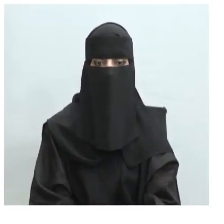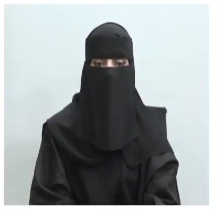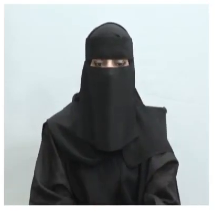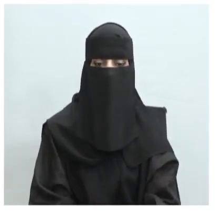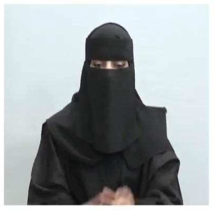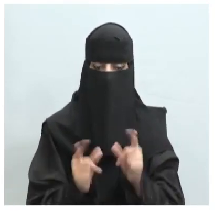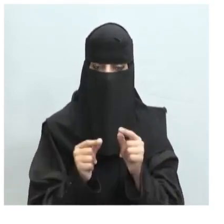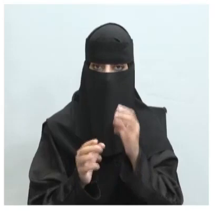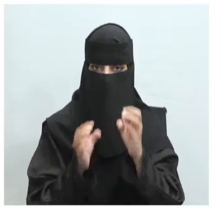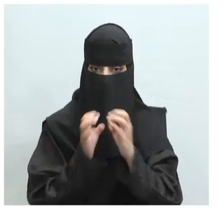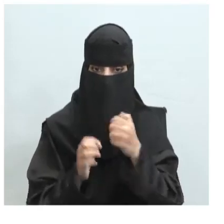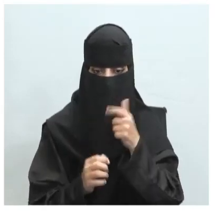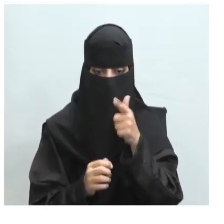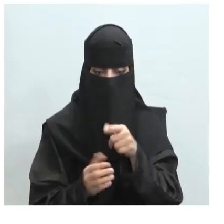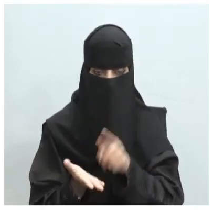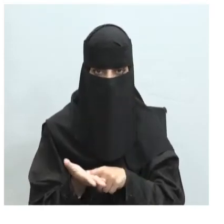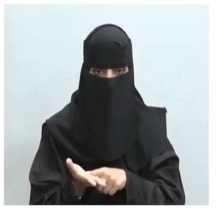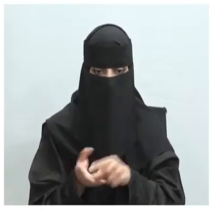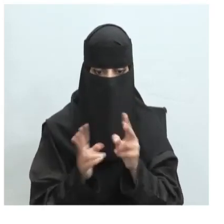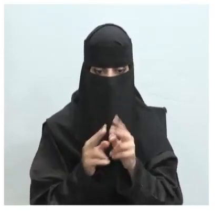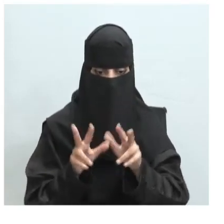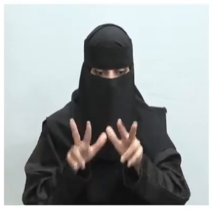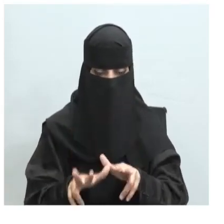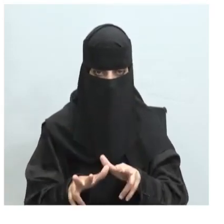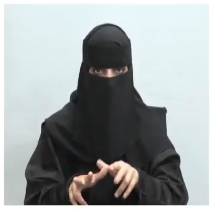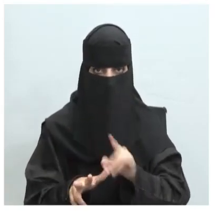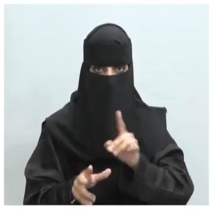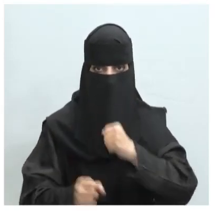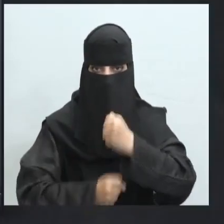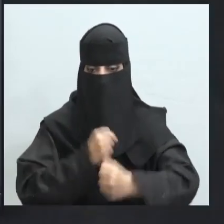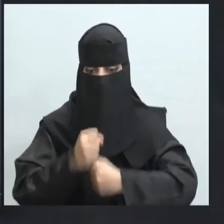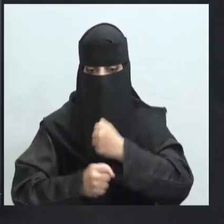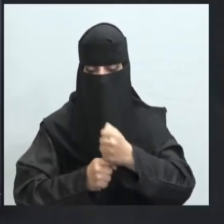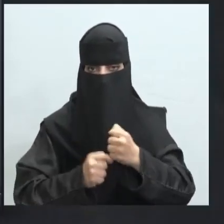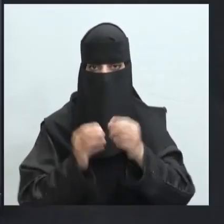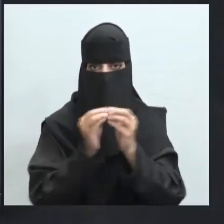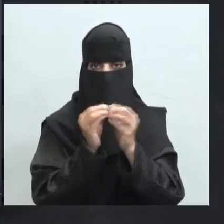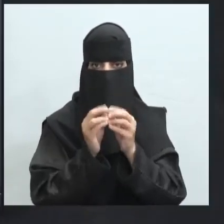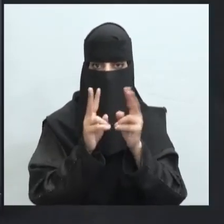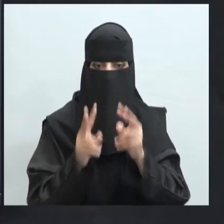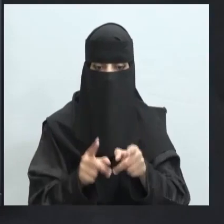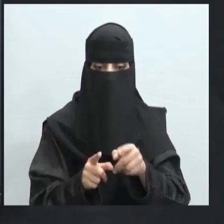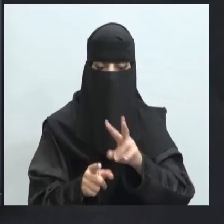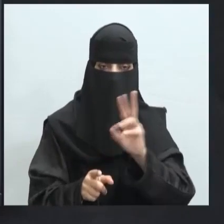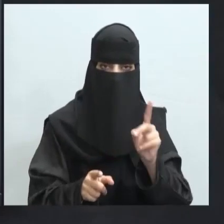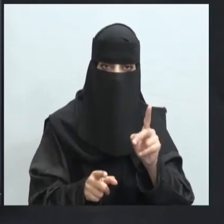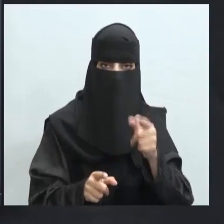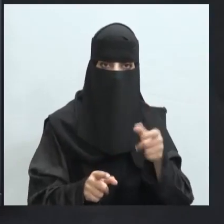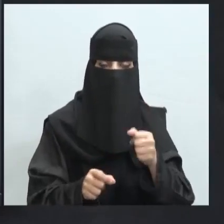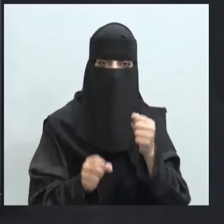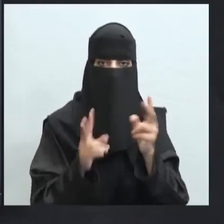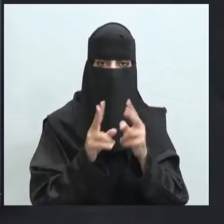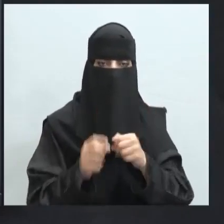احسنتم اذا نقول ان في الكهرباء الساكنه لا تتحرك تلك الشحنات الكهربائيه بينما في الكهرباء